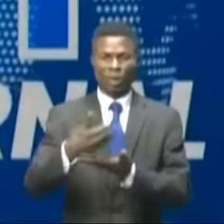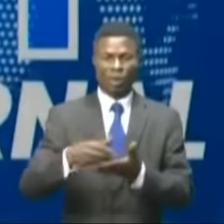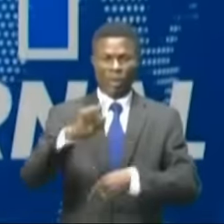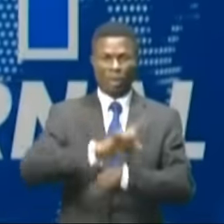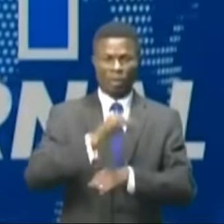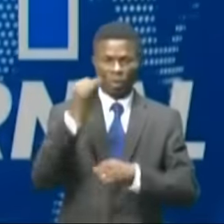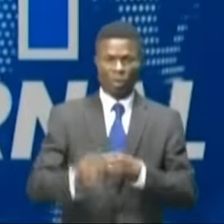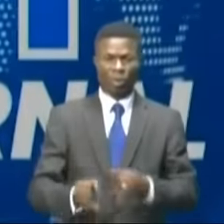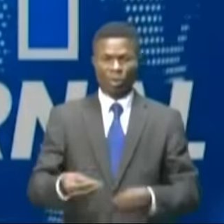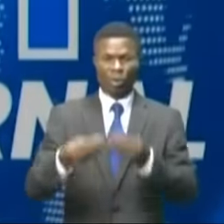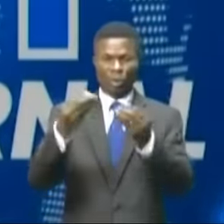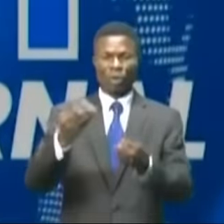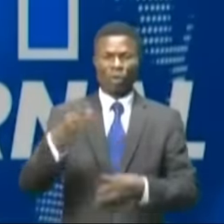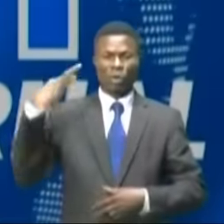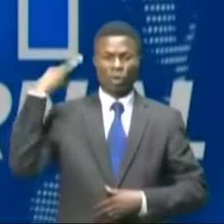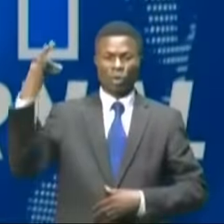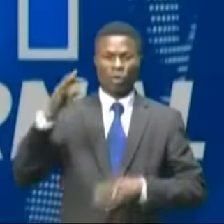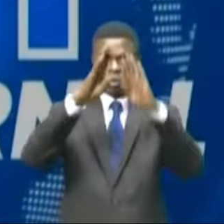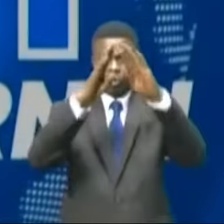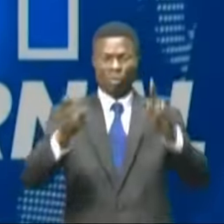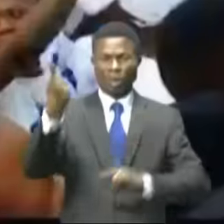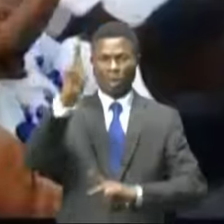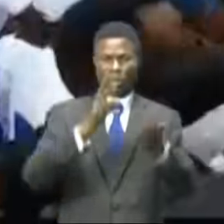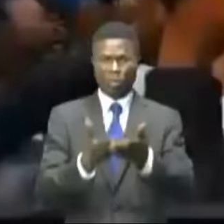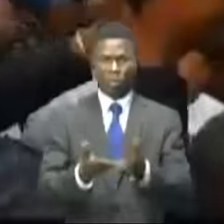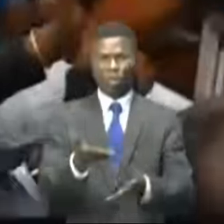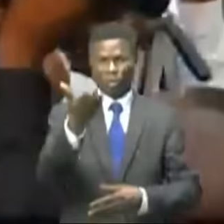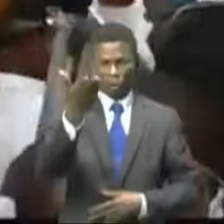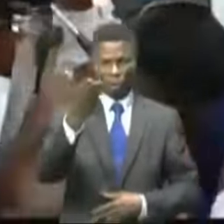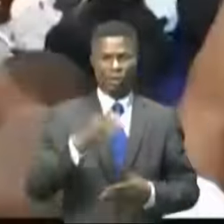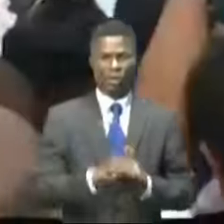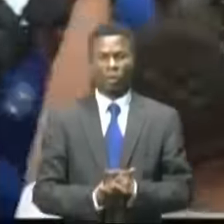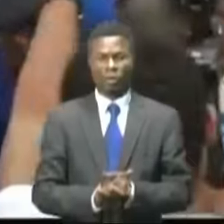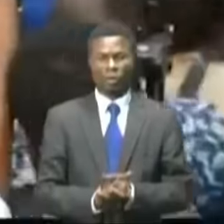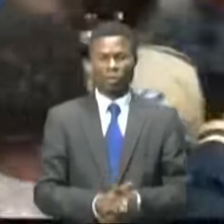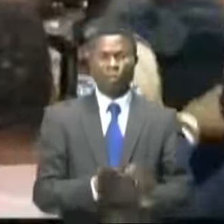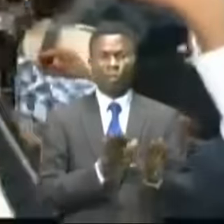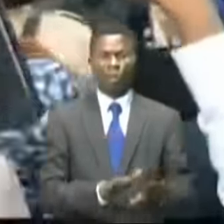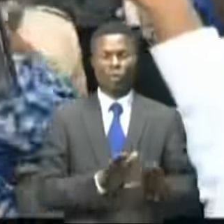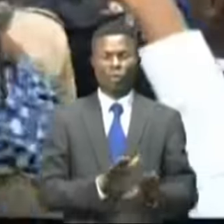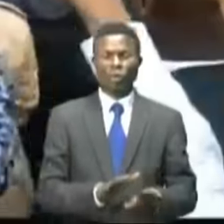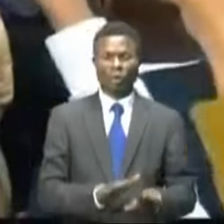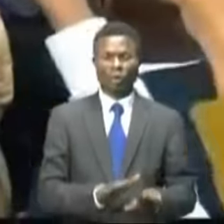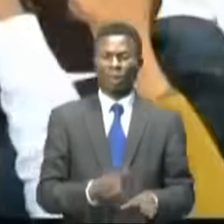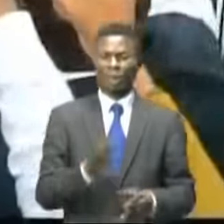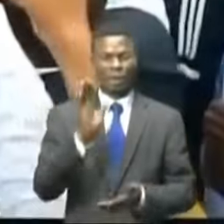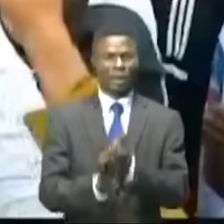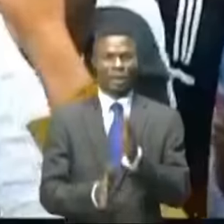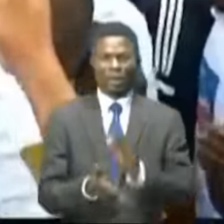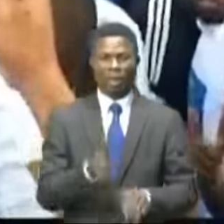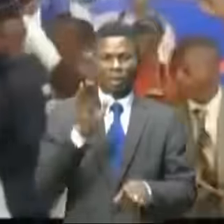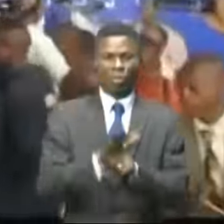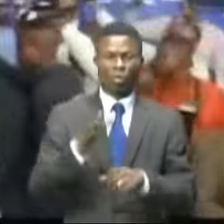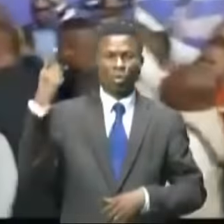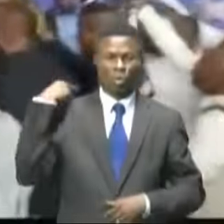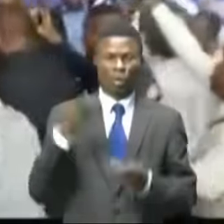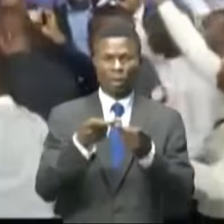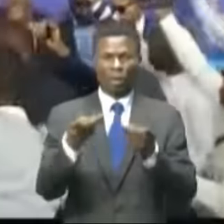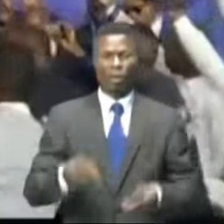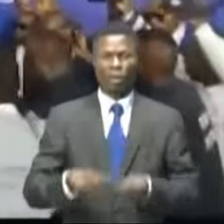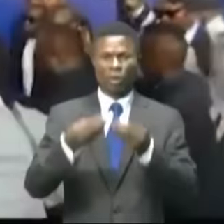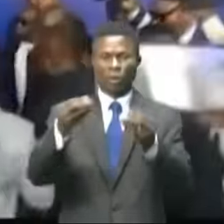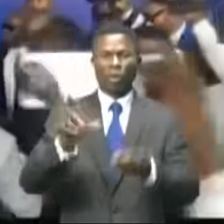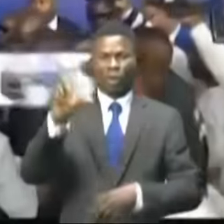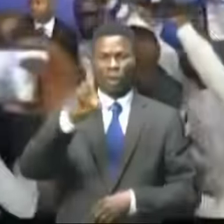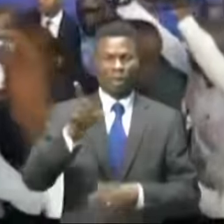journée du dépôt des candidatures au Palais du Peuple. On s'y attendait de moins. Plusieurs candidats aux différents postes ont déposé lundi